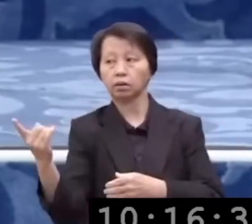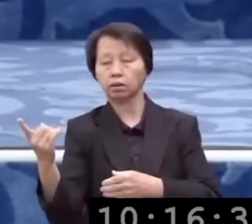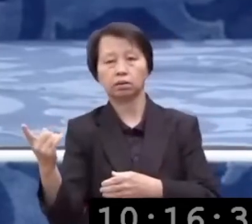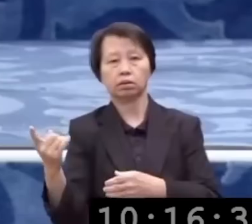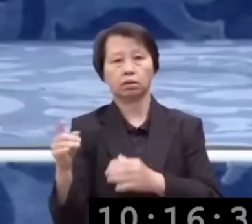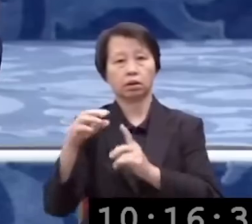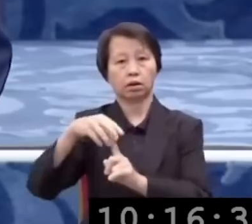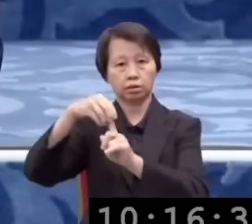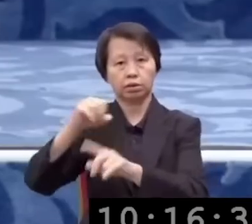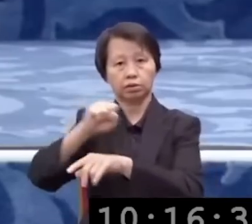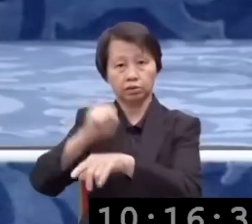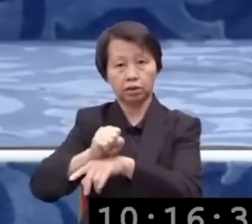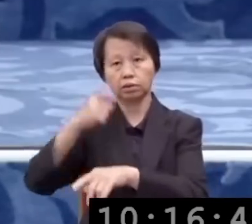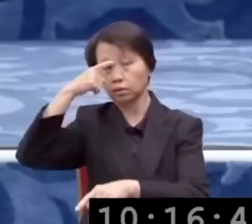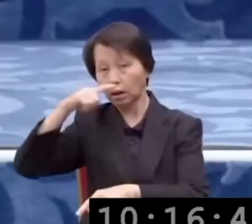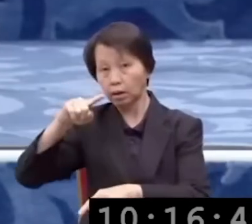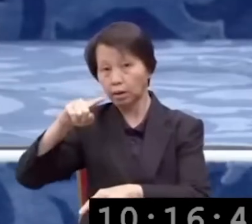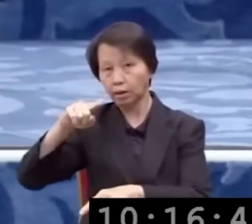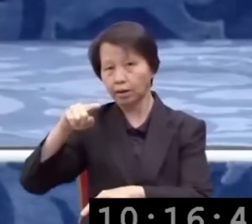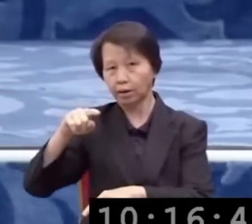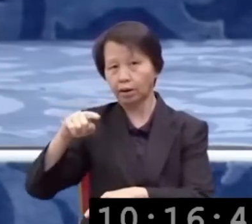terutama Singapura dengan Thailand